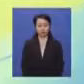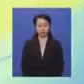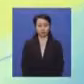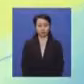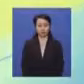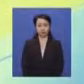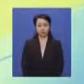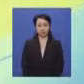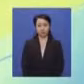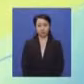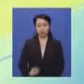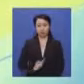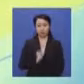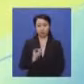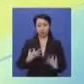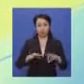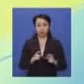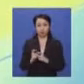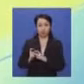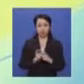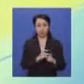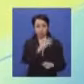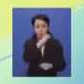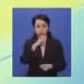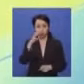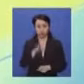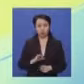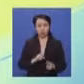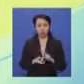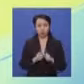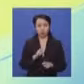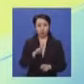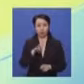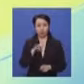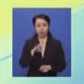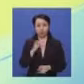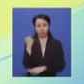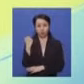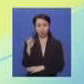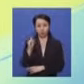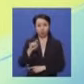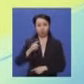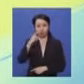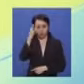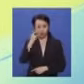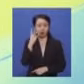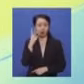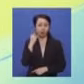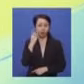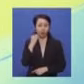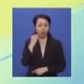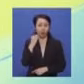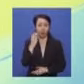Теперь новости спорта. Мастер по вольной борьбе, североказахстанский борец Нуркожа Кайпанов победил на первенстве Казахстана в